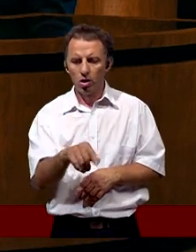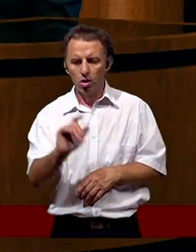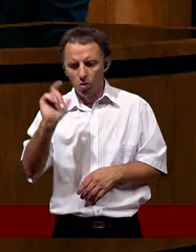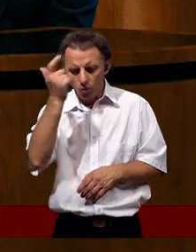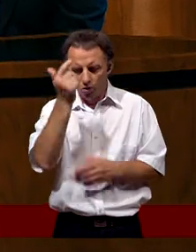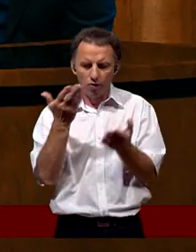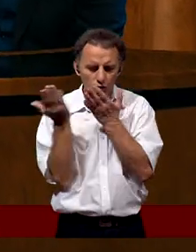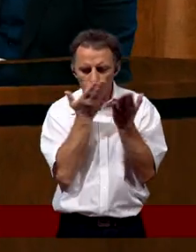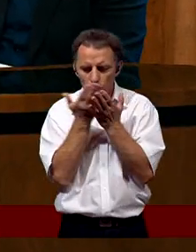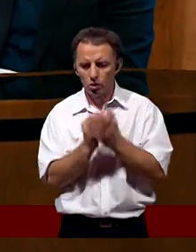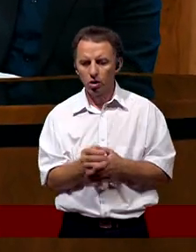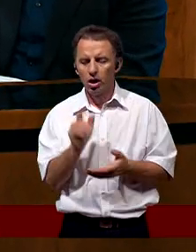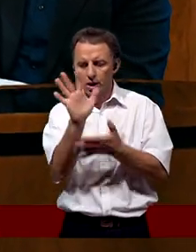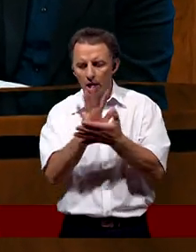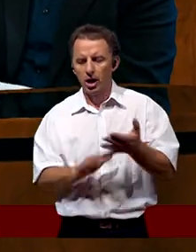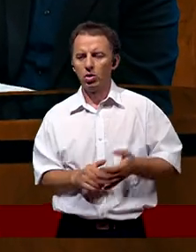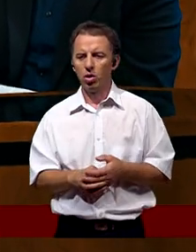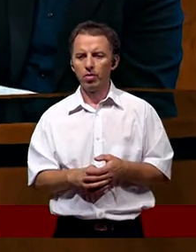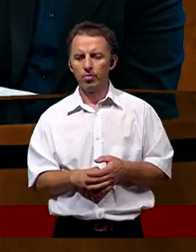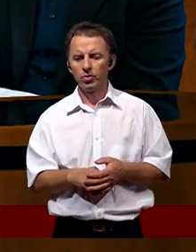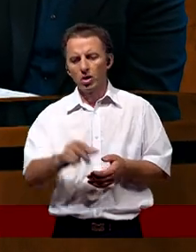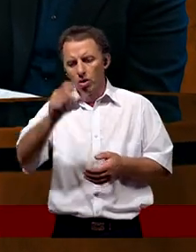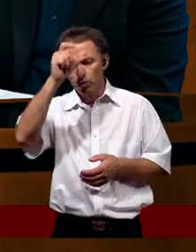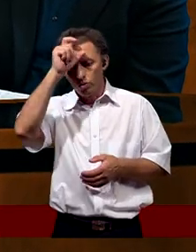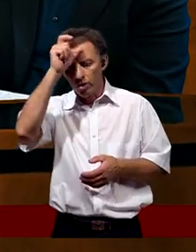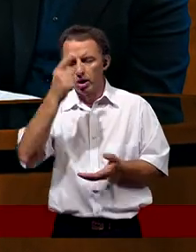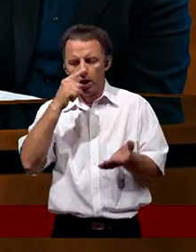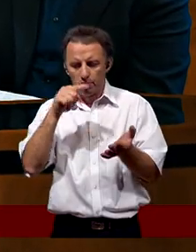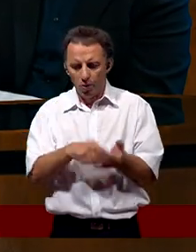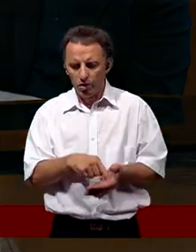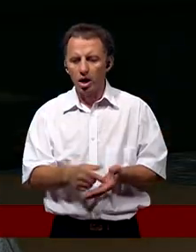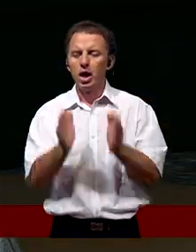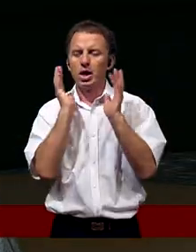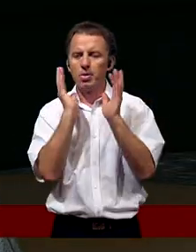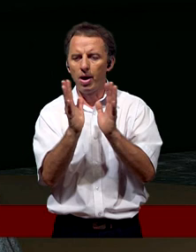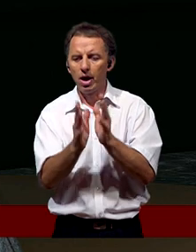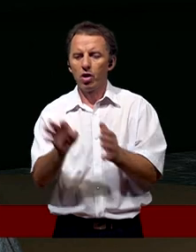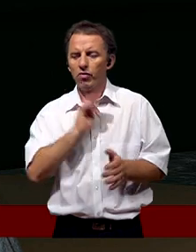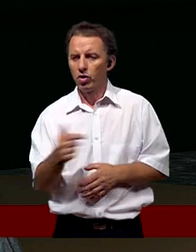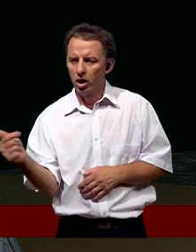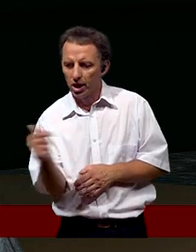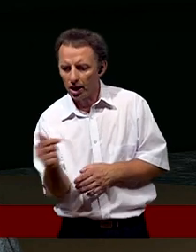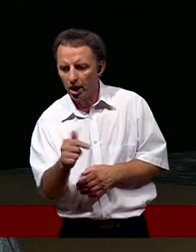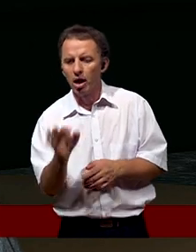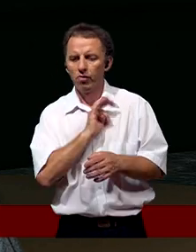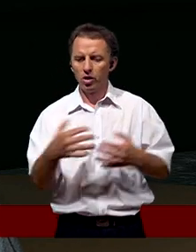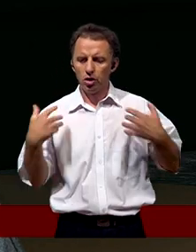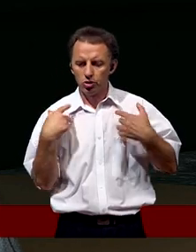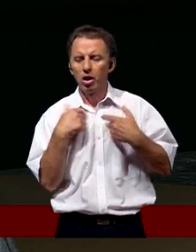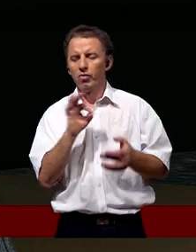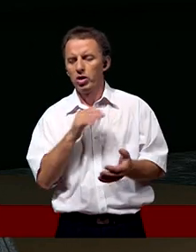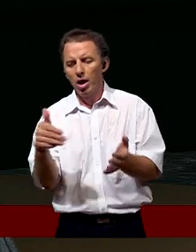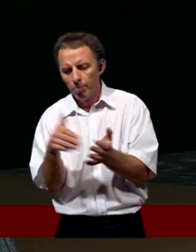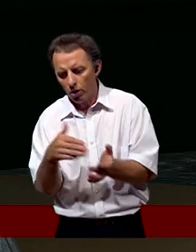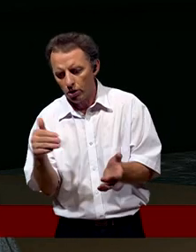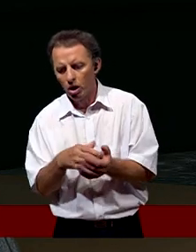jest to, co też wyczytuję z tego tekstu, że człowiek nie powinien dbać tylko o swój interes, o swoje uczucia, o